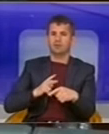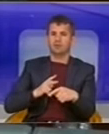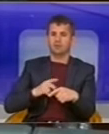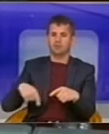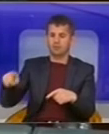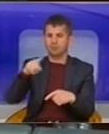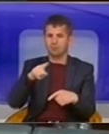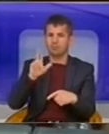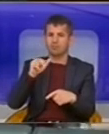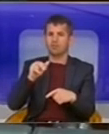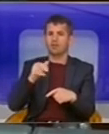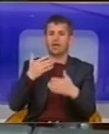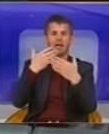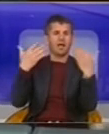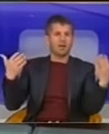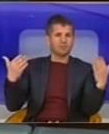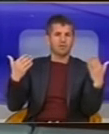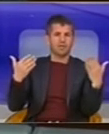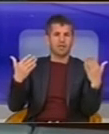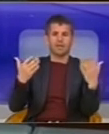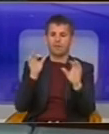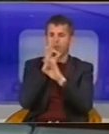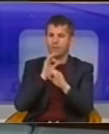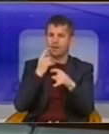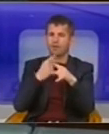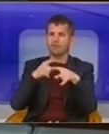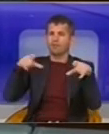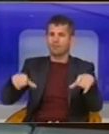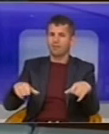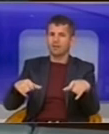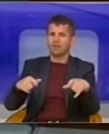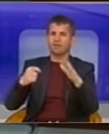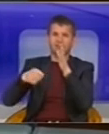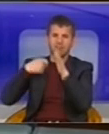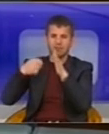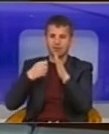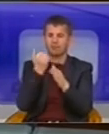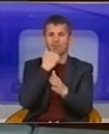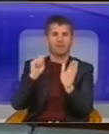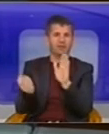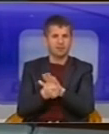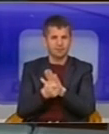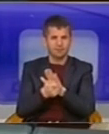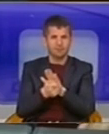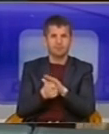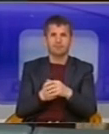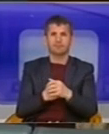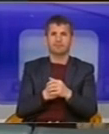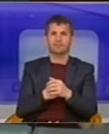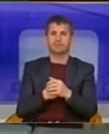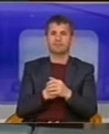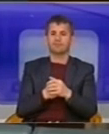qyteteve ju mungojnë galeritë e artit, shumica e salave të kinemave tani më janë privatizuar,